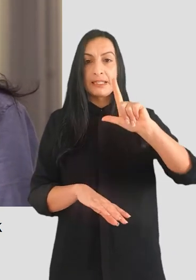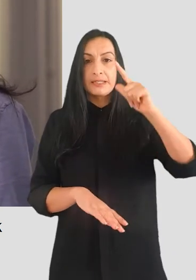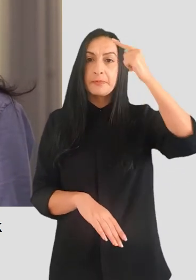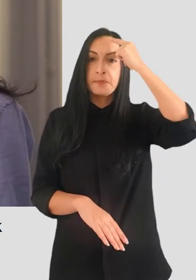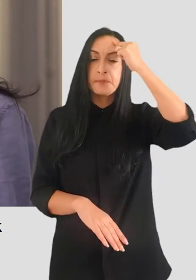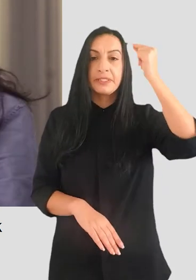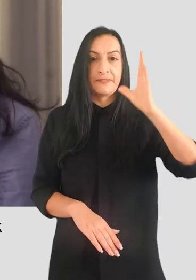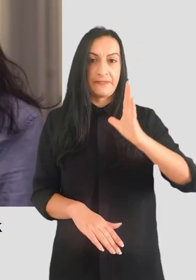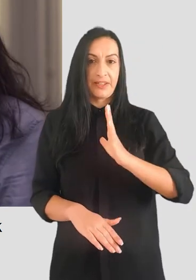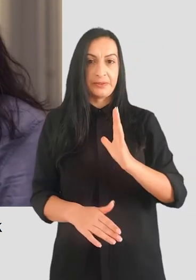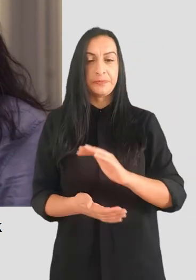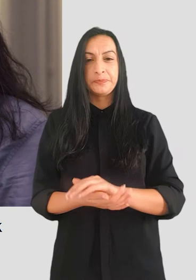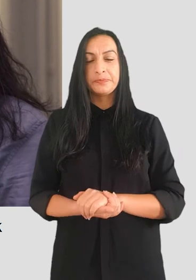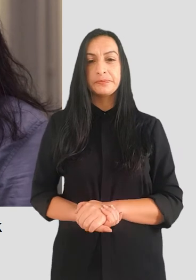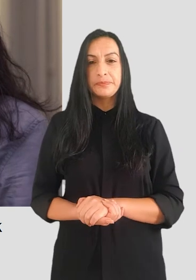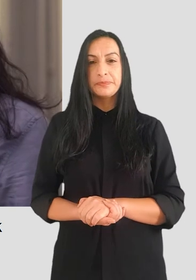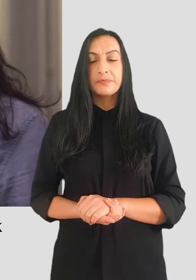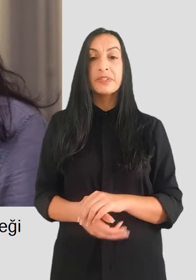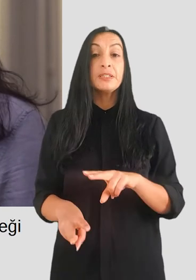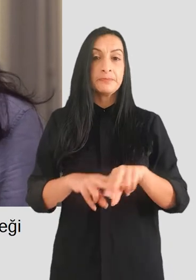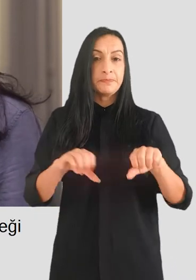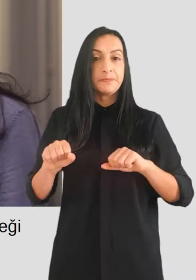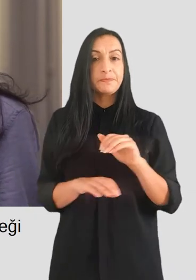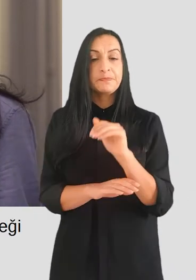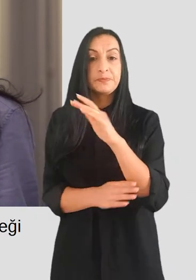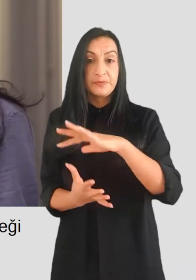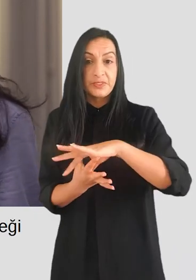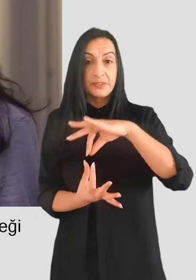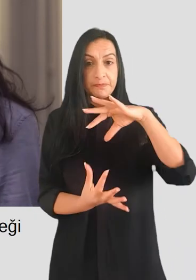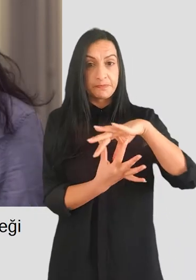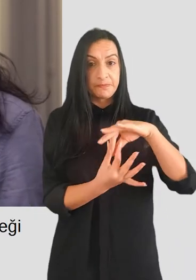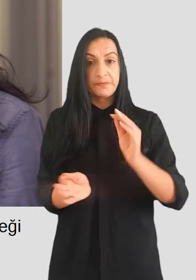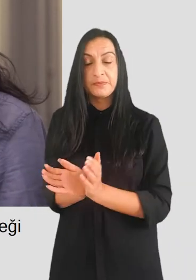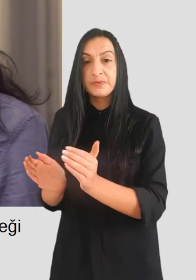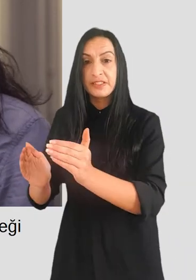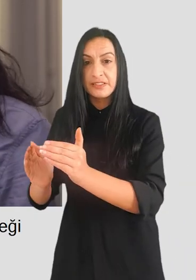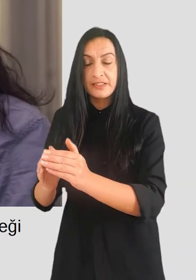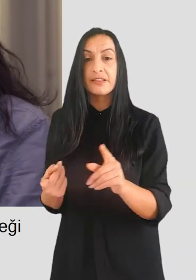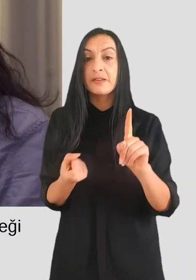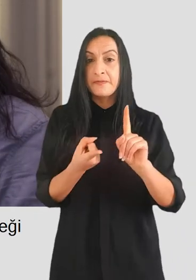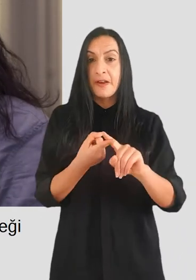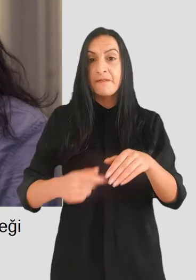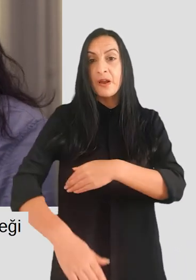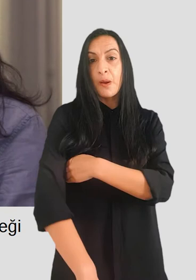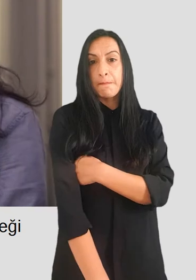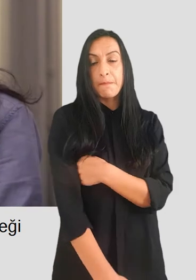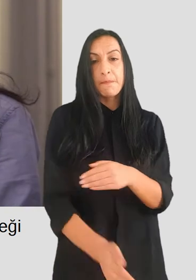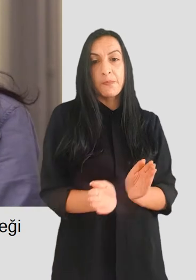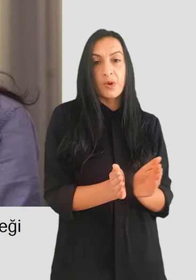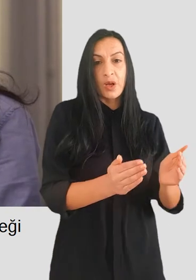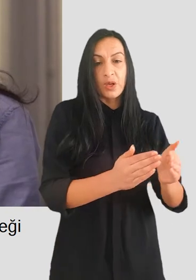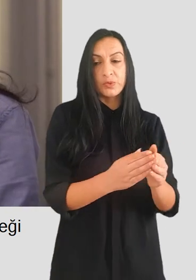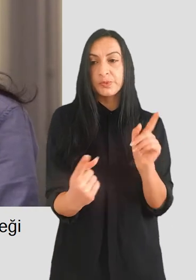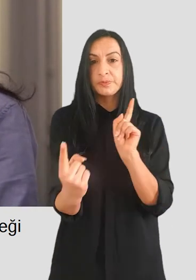da iyi bir basamak sağladığını düşünüyorum. Bu bakımdan hem cinsel şiddet sonrası mağdurların erişebileceği çok